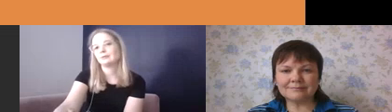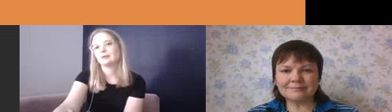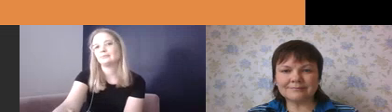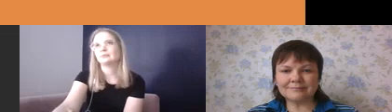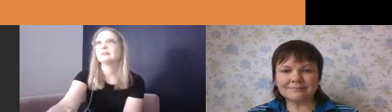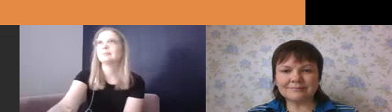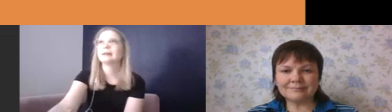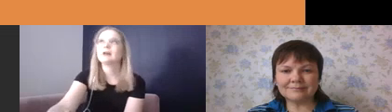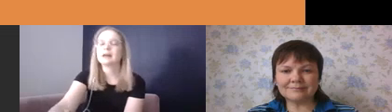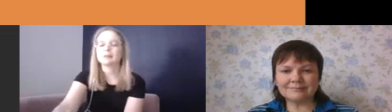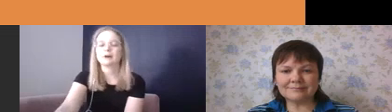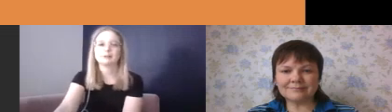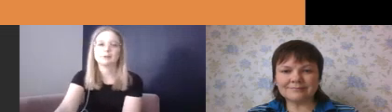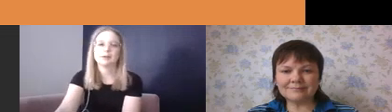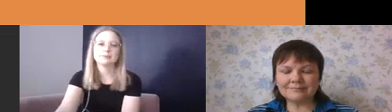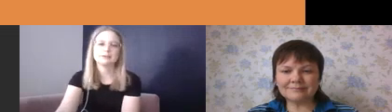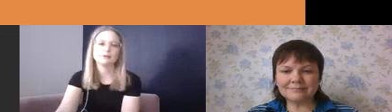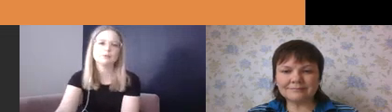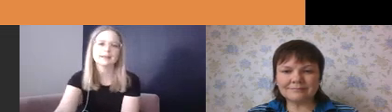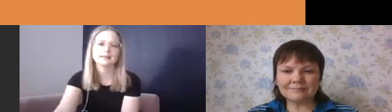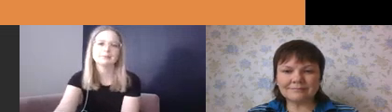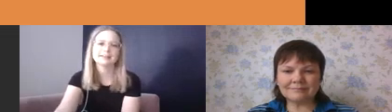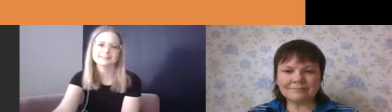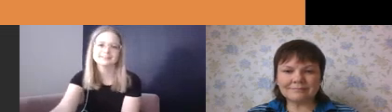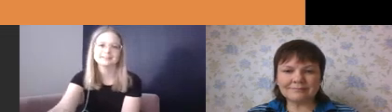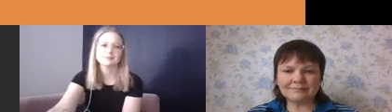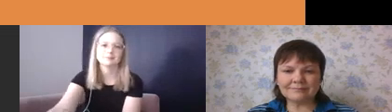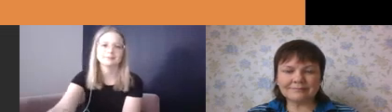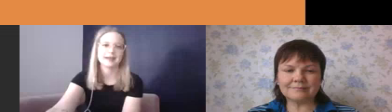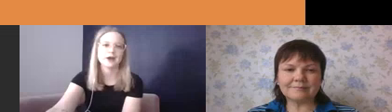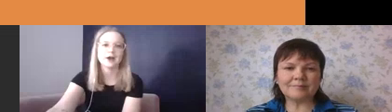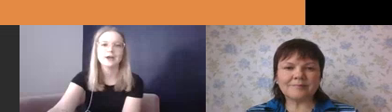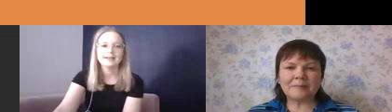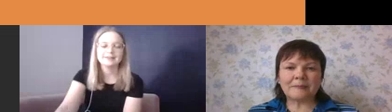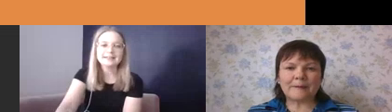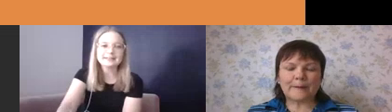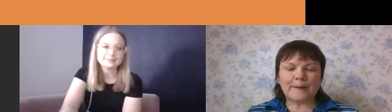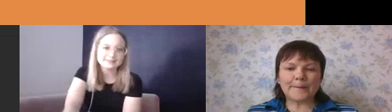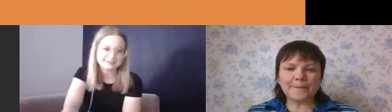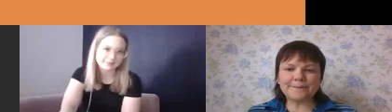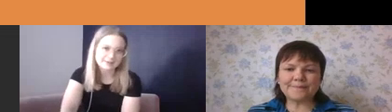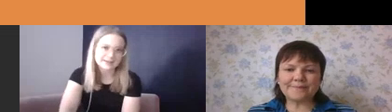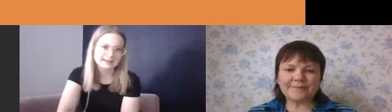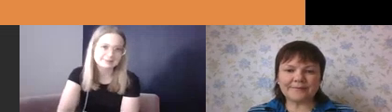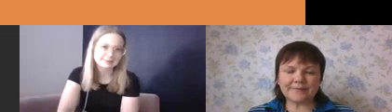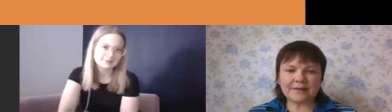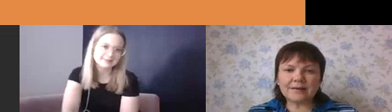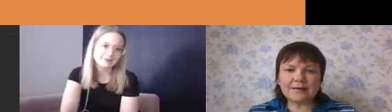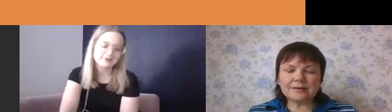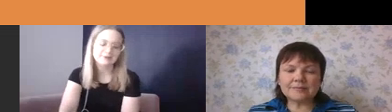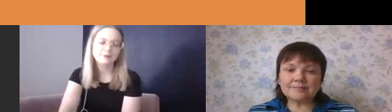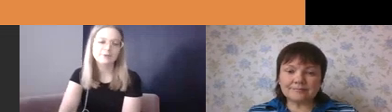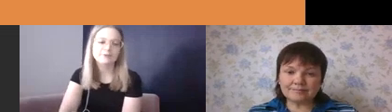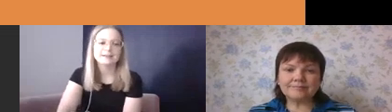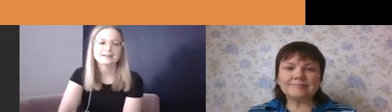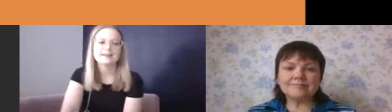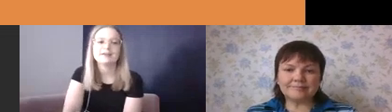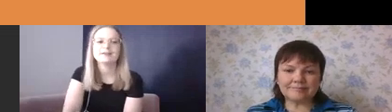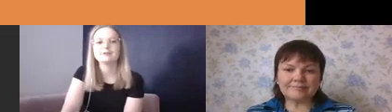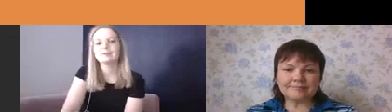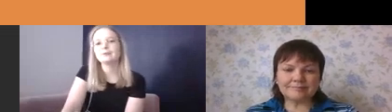peab olema siuke võibolla, ei pea olema, aga et võibolla mingi huvi, et mida siis seal täpsemalt näha, et ka nii pidi saab, et tuleb lihtsalt olla